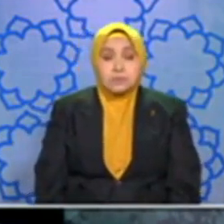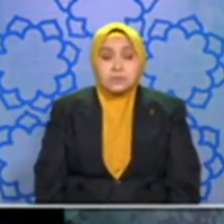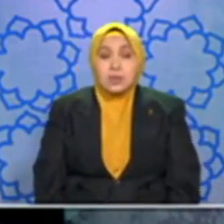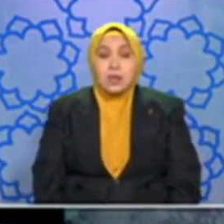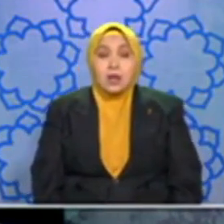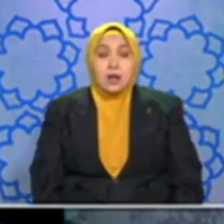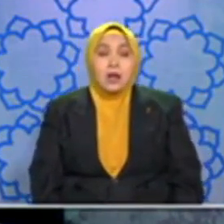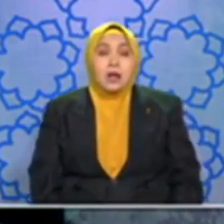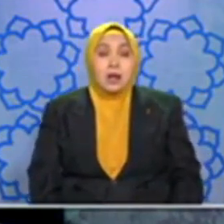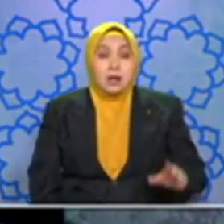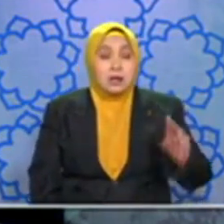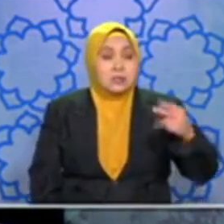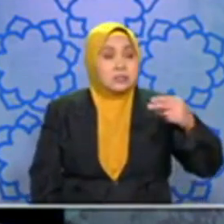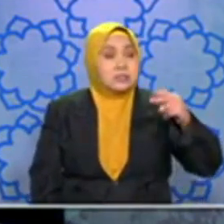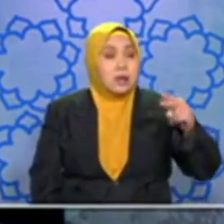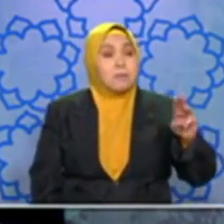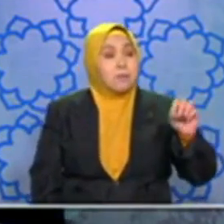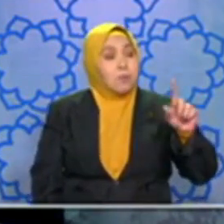insyaAllah.